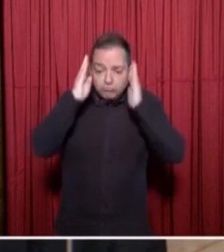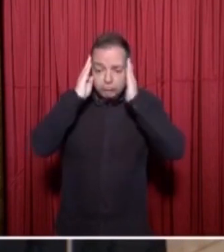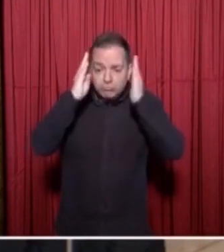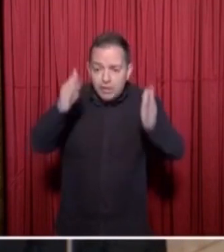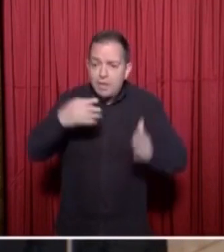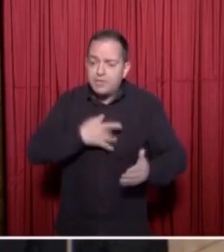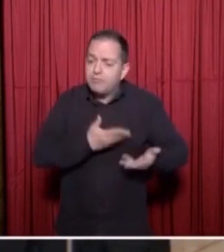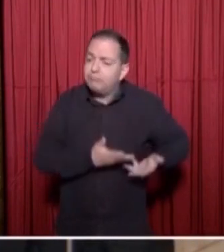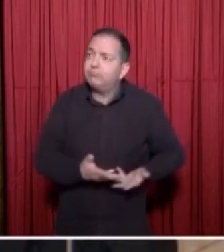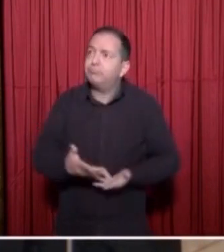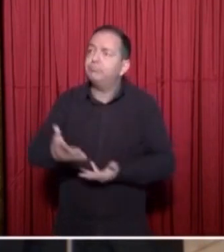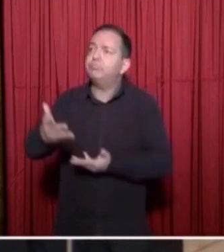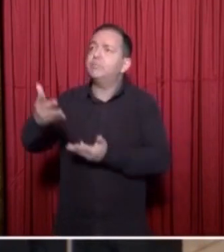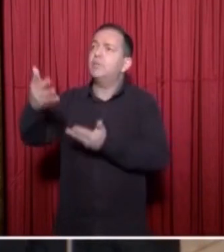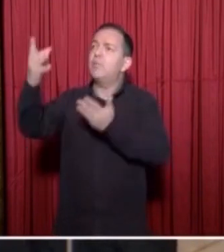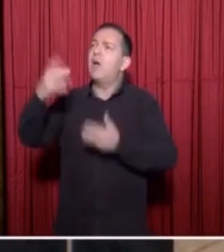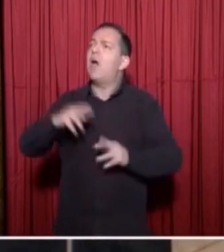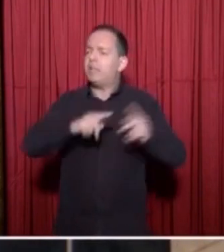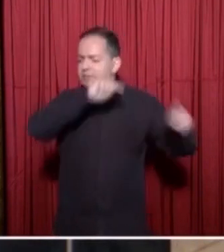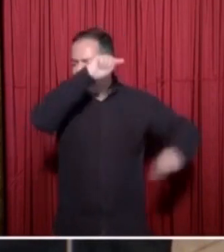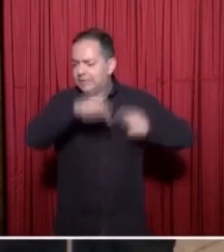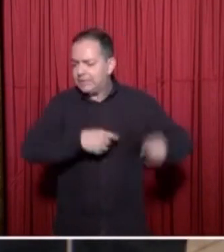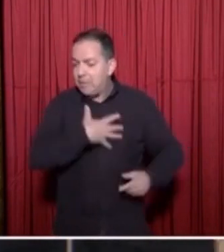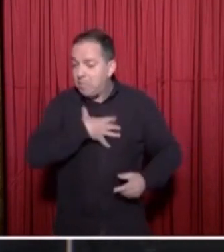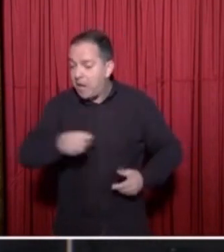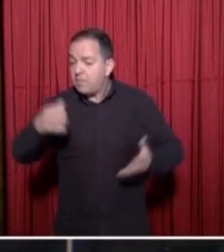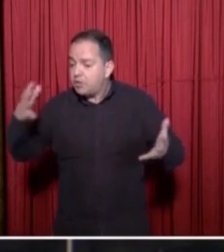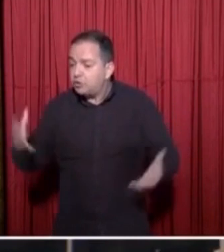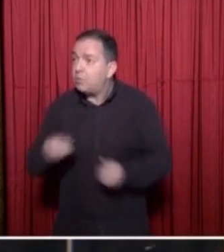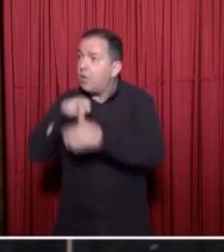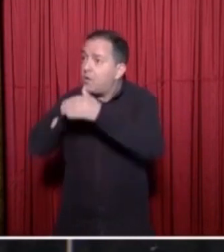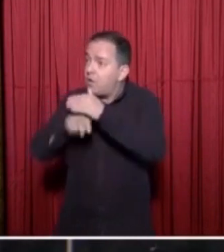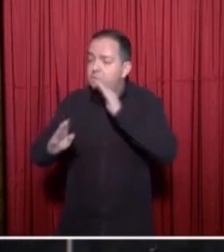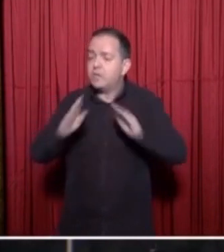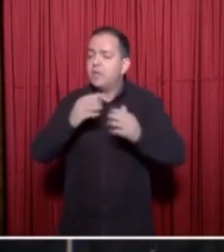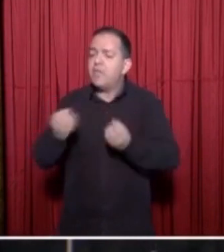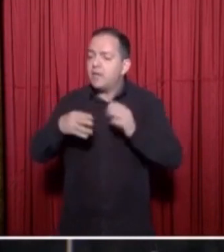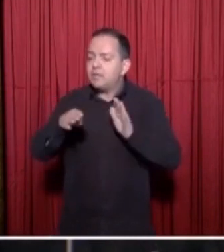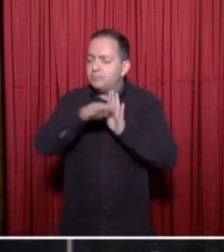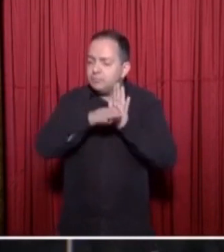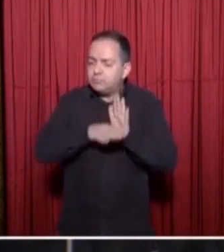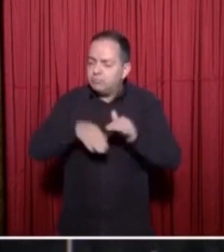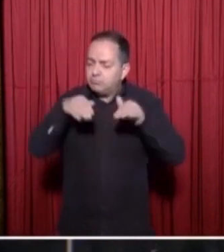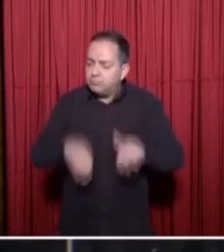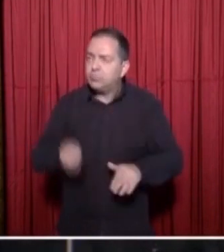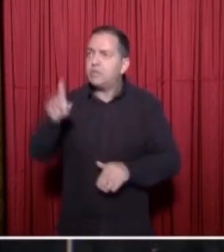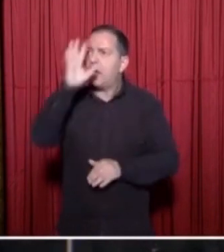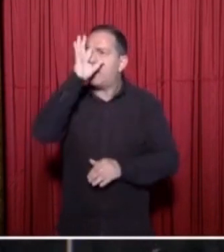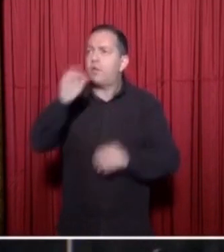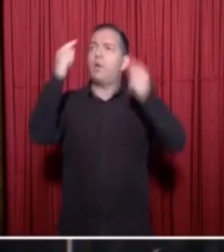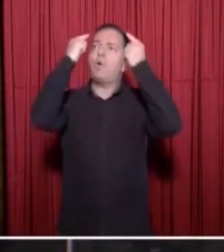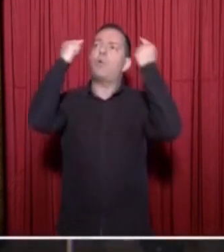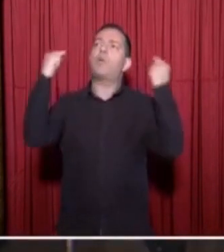ότι προσεήρα την ψυχή μου. Εξελούμαι εκ των ελθρών μου, Κύριε, προσέ κατέφυγον, διδαξόν με του ποιήν το θέλημά σου, ότι εσύ